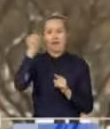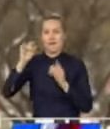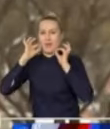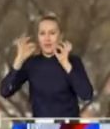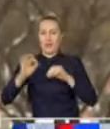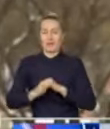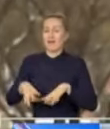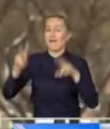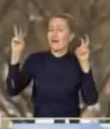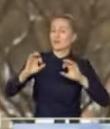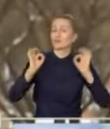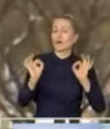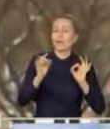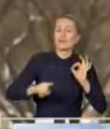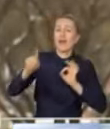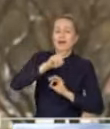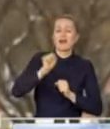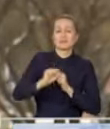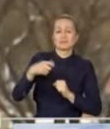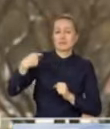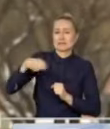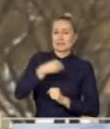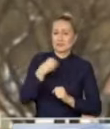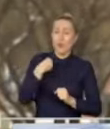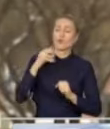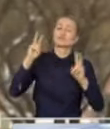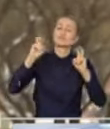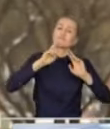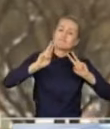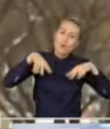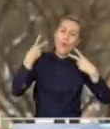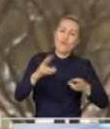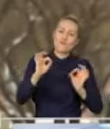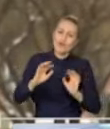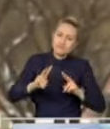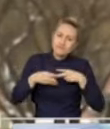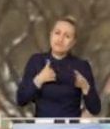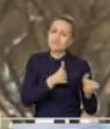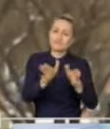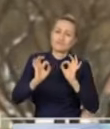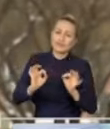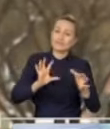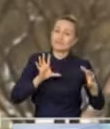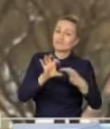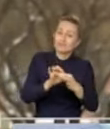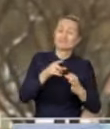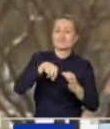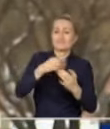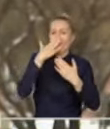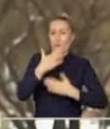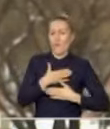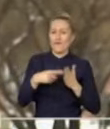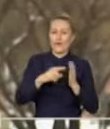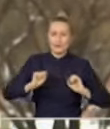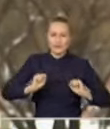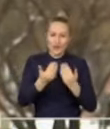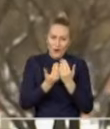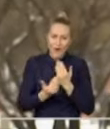prezydencji polskiej, back on track, czyli powrót na właściwe tory, ono jakby wskazuje na to, że no musimy podejmować działania,